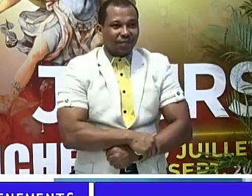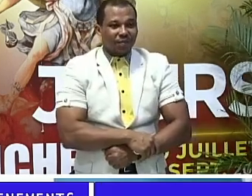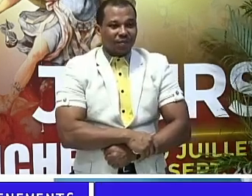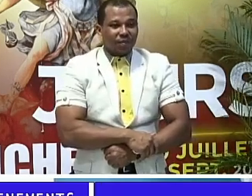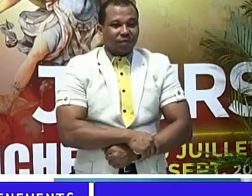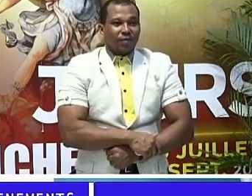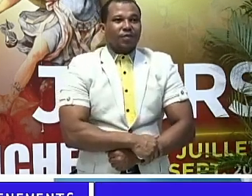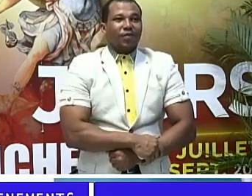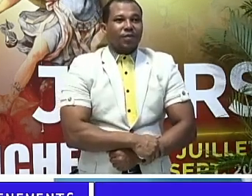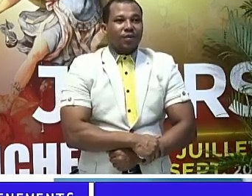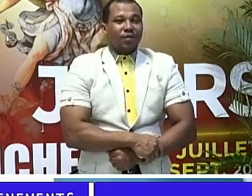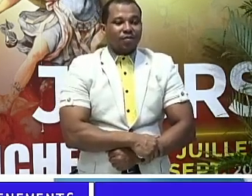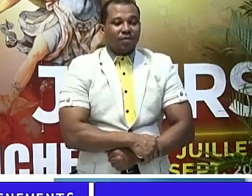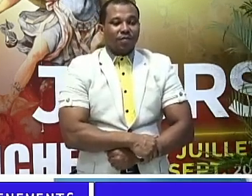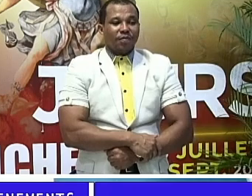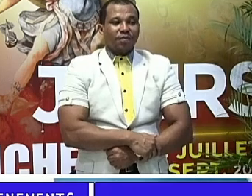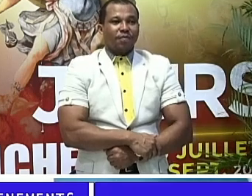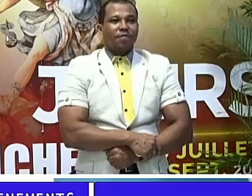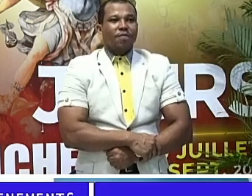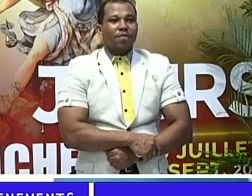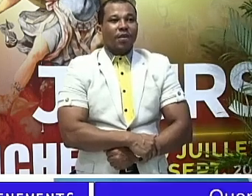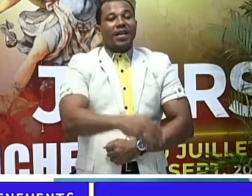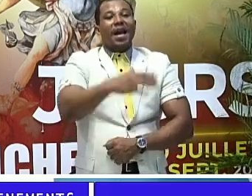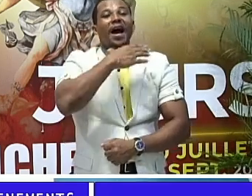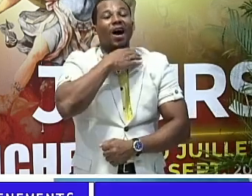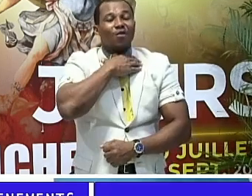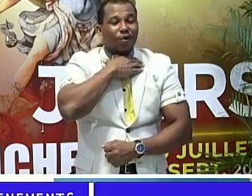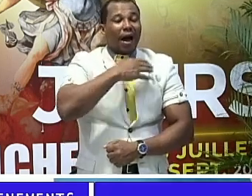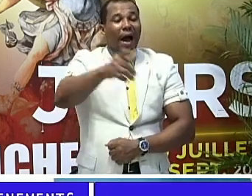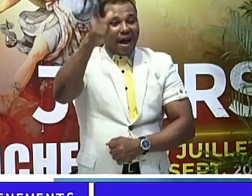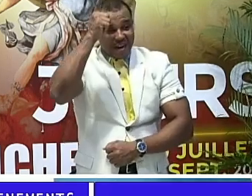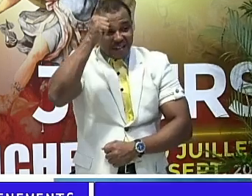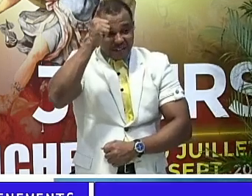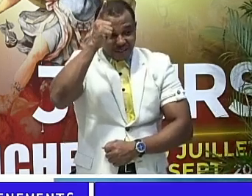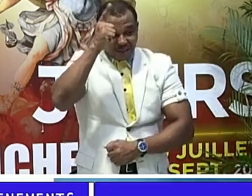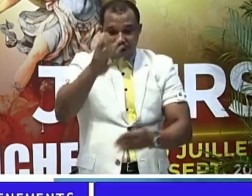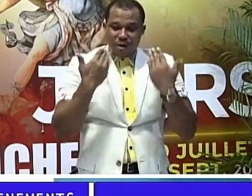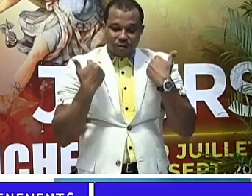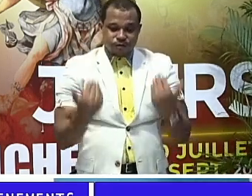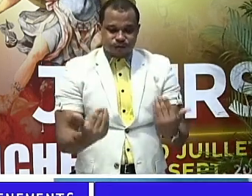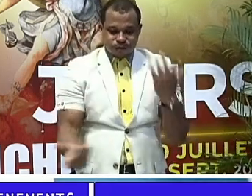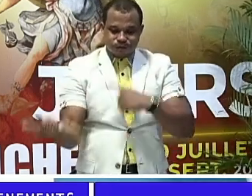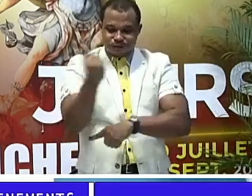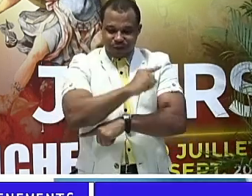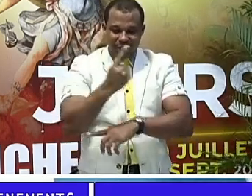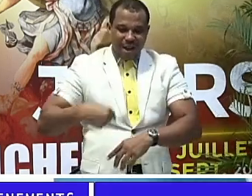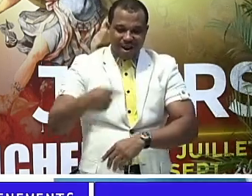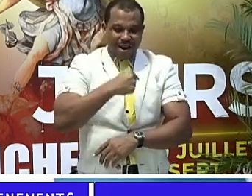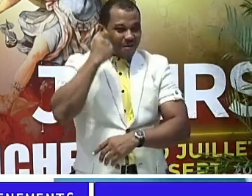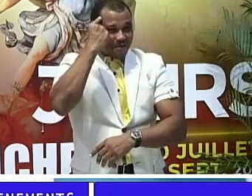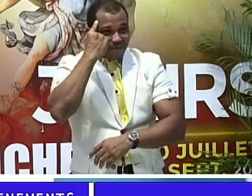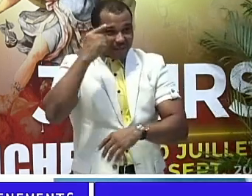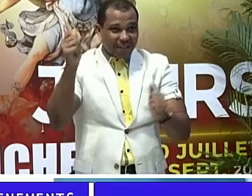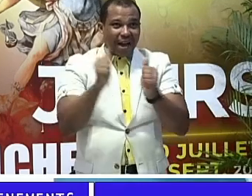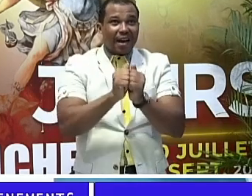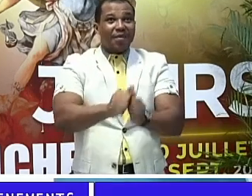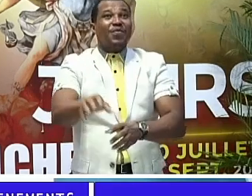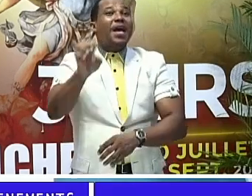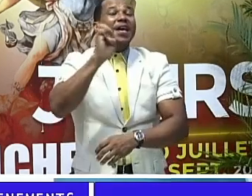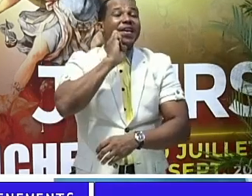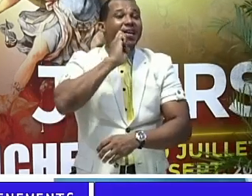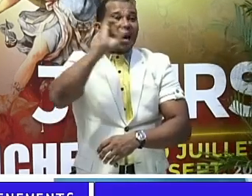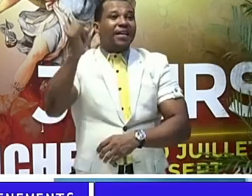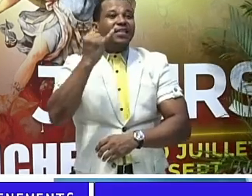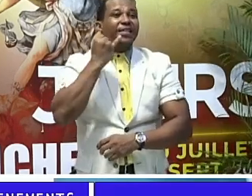Allégé, Maître Jean Danton Léger. Et je dis à Nabien pour nous penser en requiem à Ena Jean,